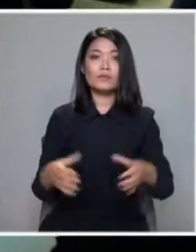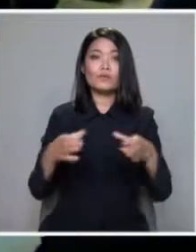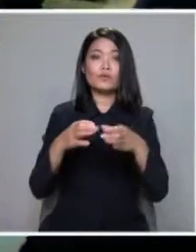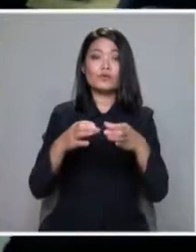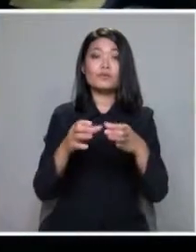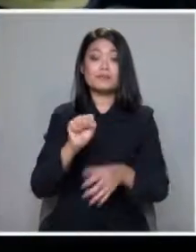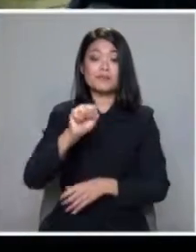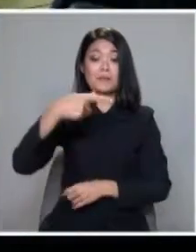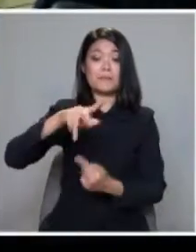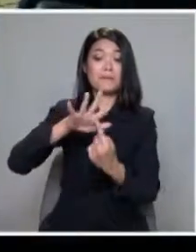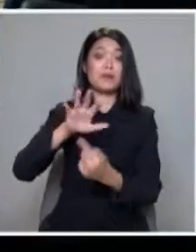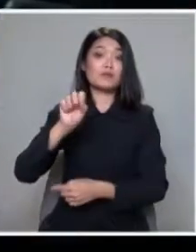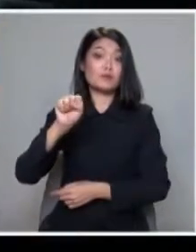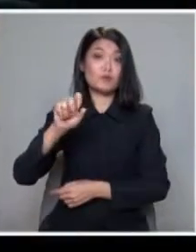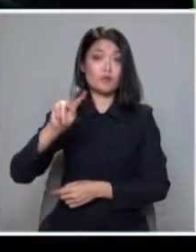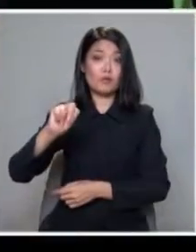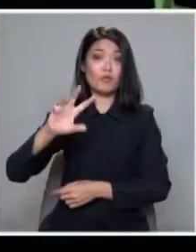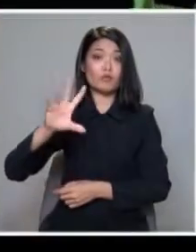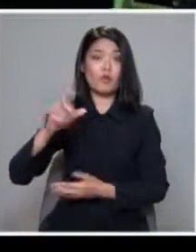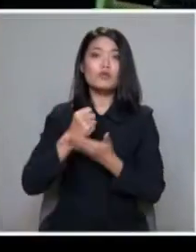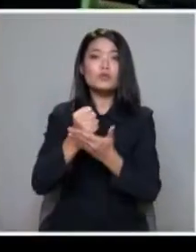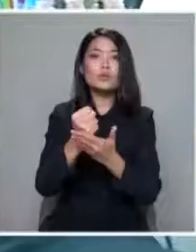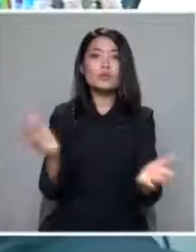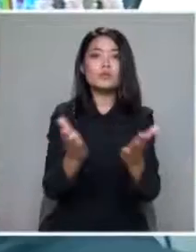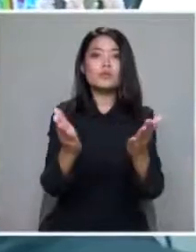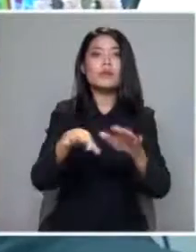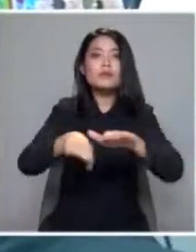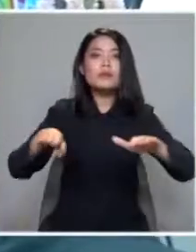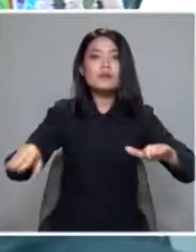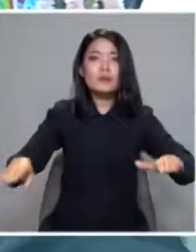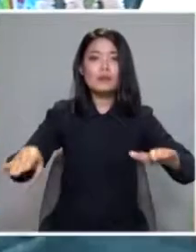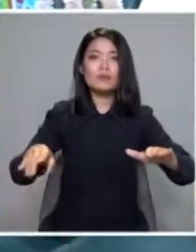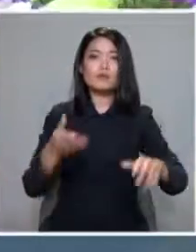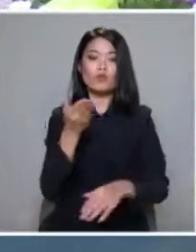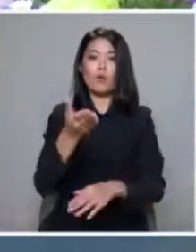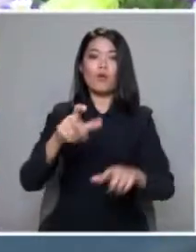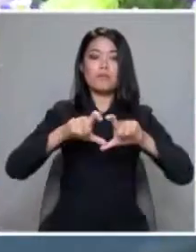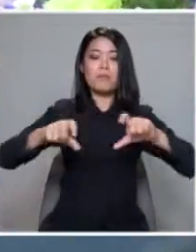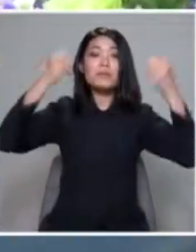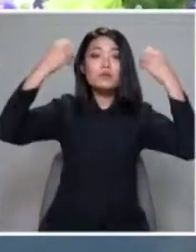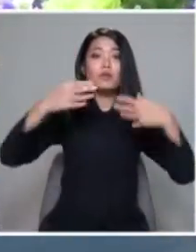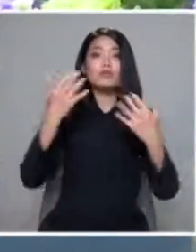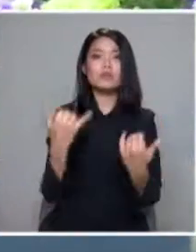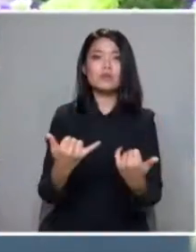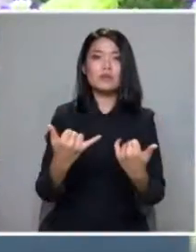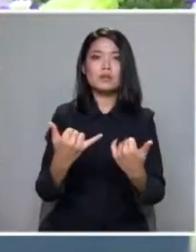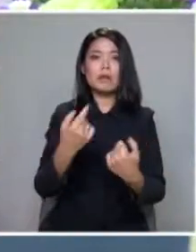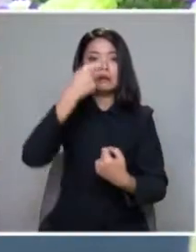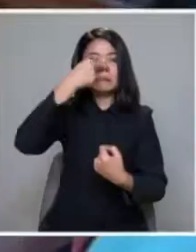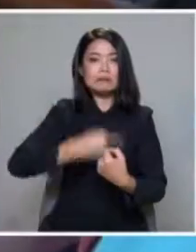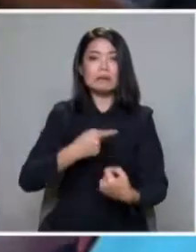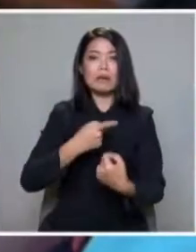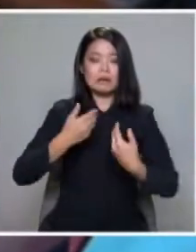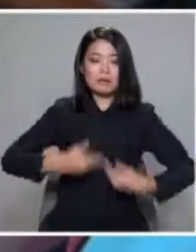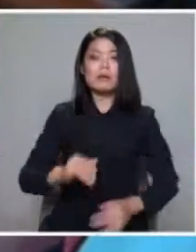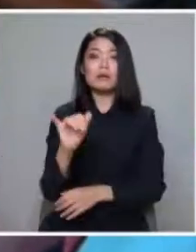แห่งชาติได้ลงไปเร่งรัดในเรื่องขอสัญชาติของเด็กๆจังหวัดแม่ฮ่องสอนที่ยังไม่ได้รับสัญชาติตั้งแต่แรกเกิด